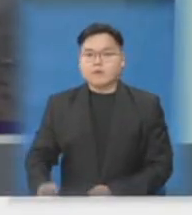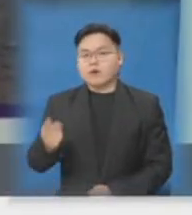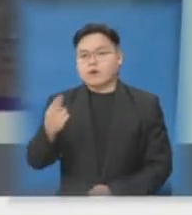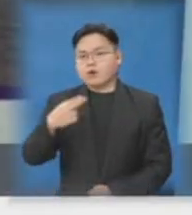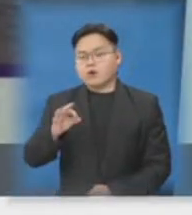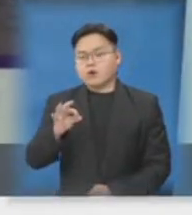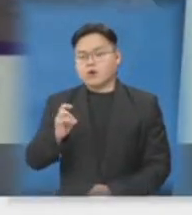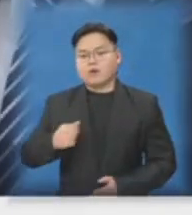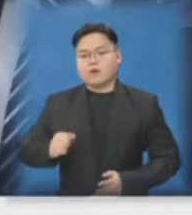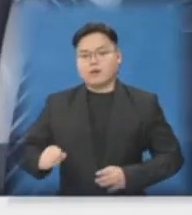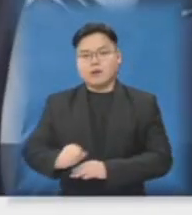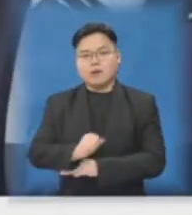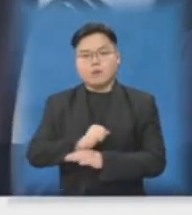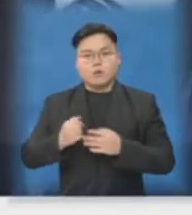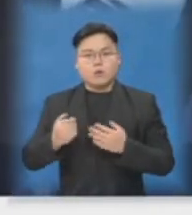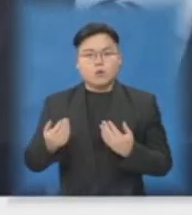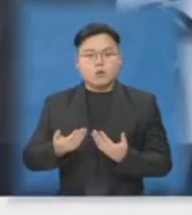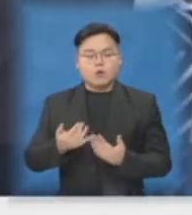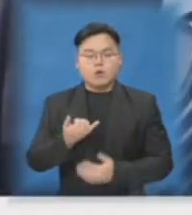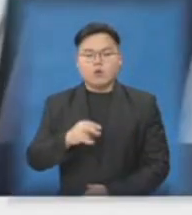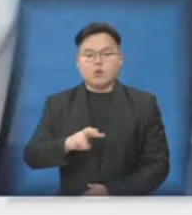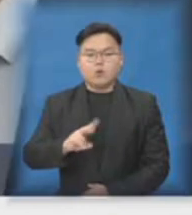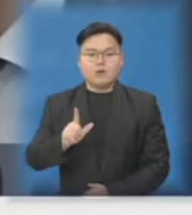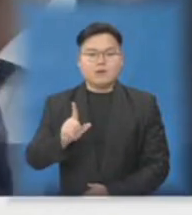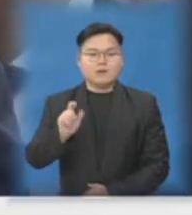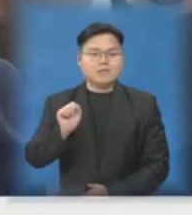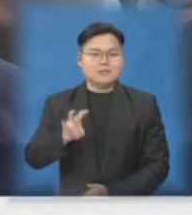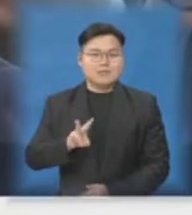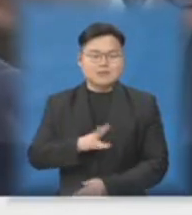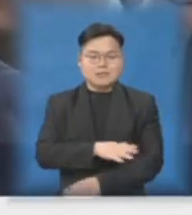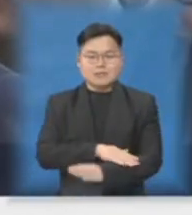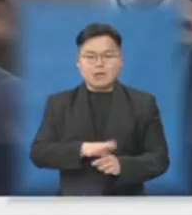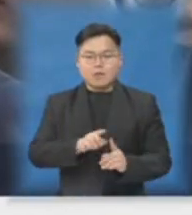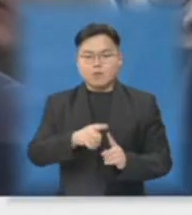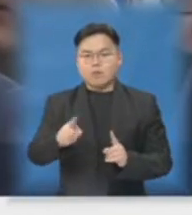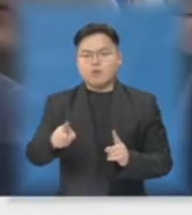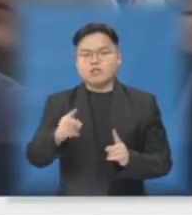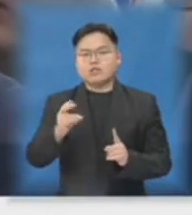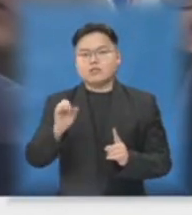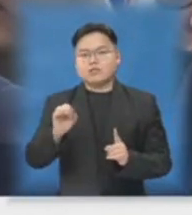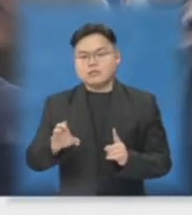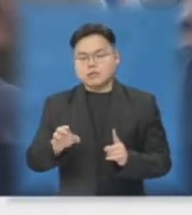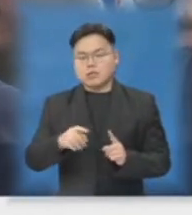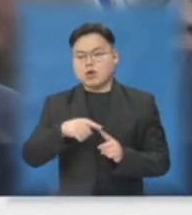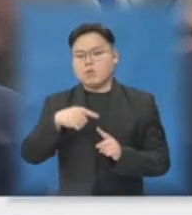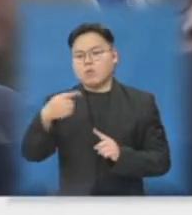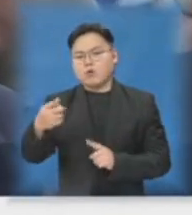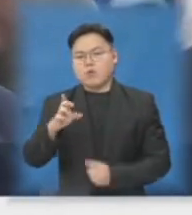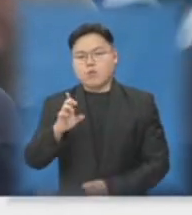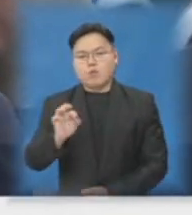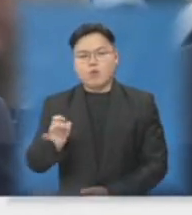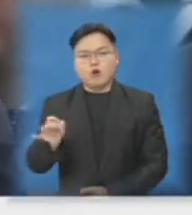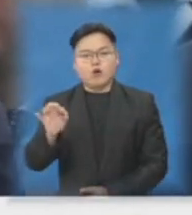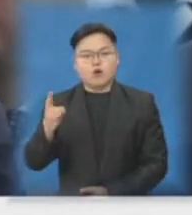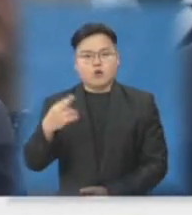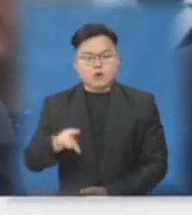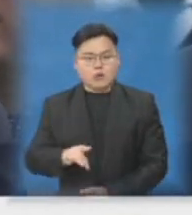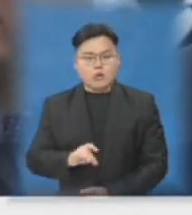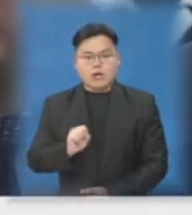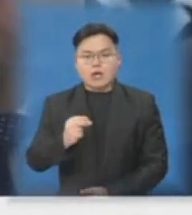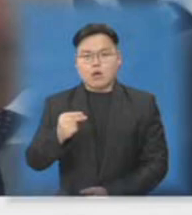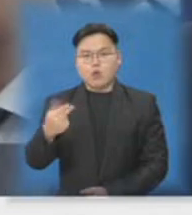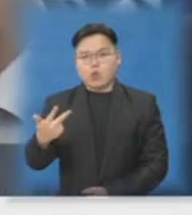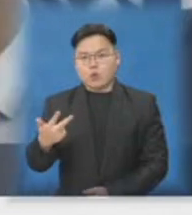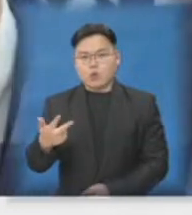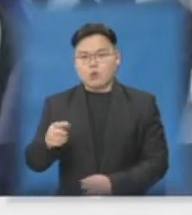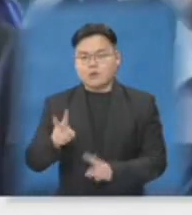бол энэ үлхний зам ингээд доошоогоо яваад Чингисээсээ доошоо Борон дөр тэгээд 70 жиргалангаар EH3-тойгоо холбогдоод ингээд